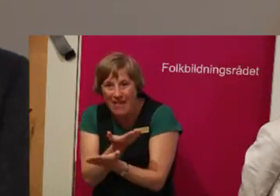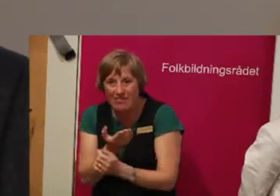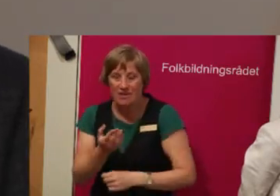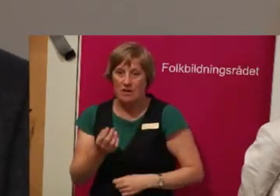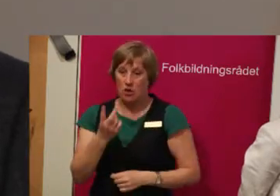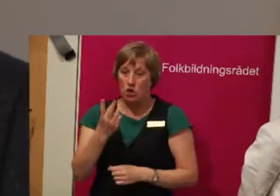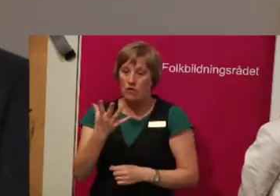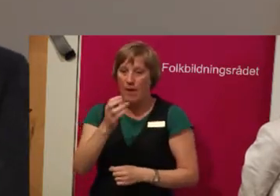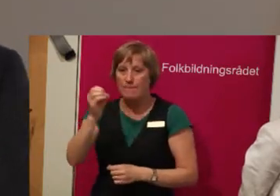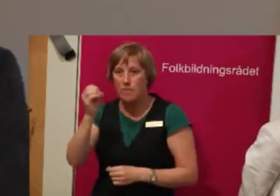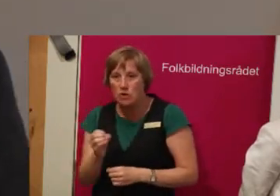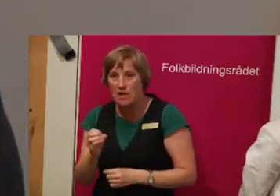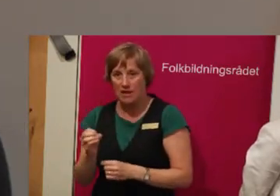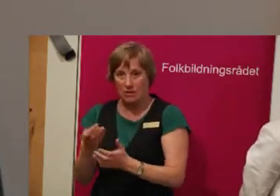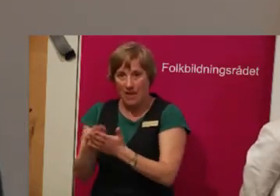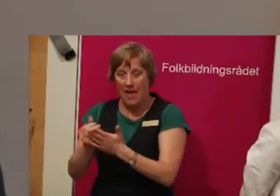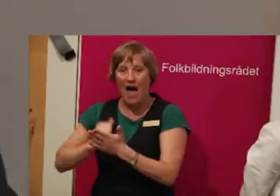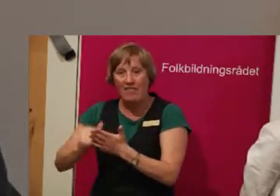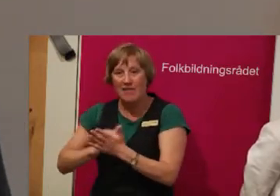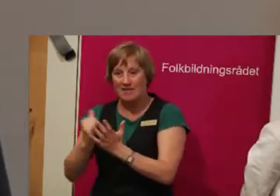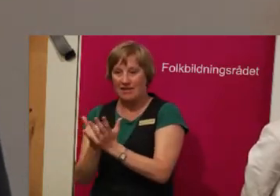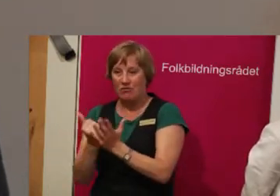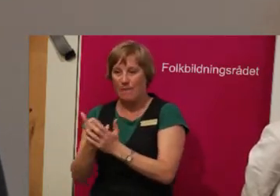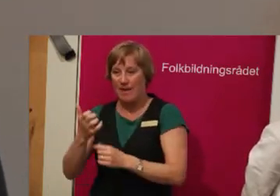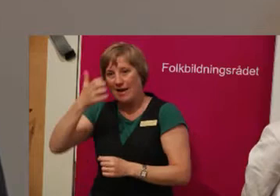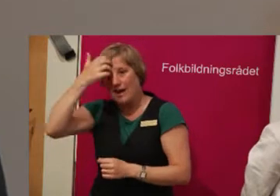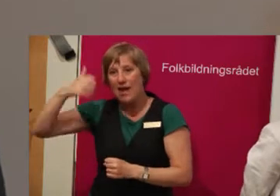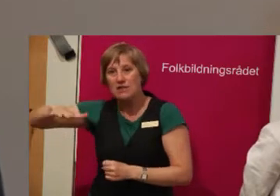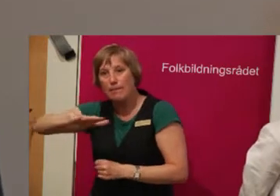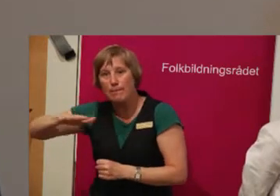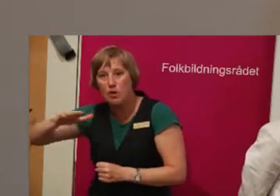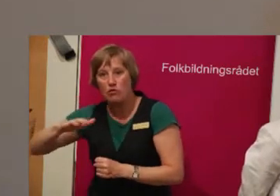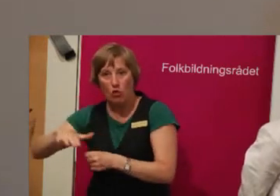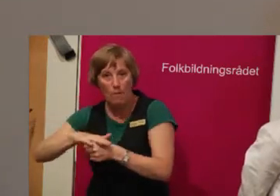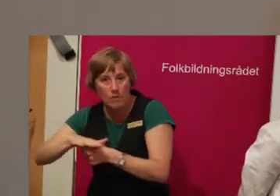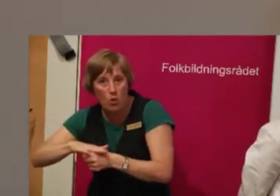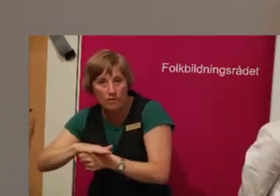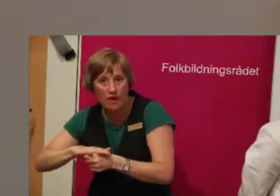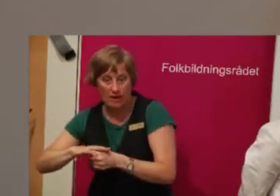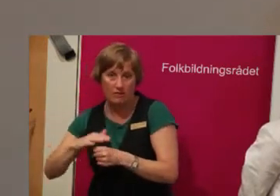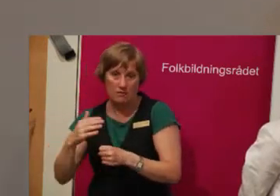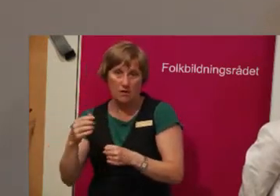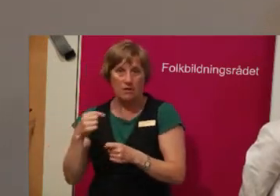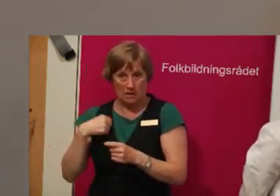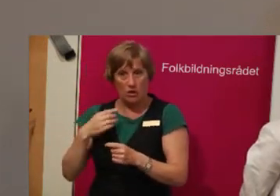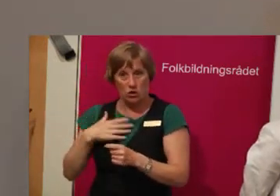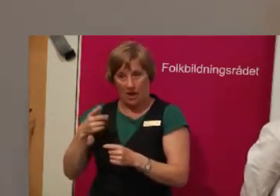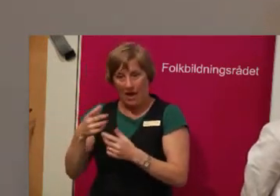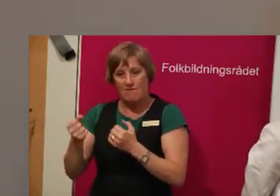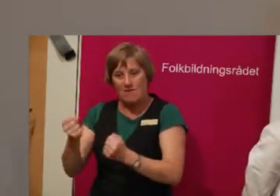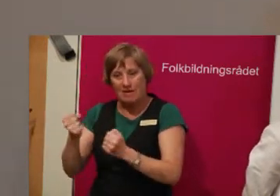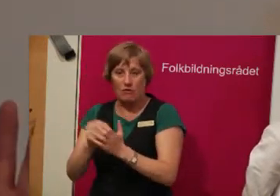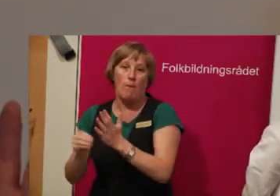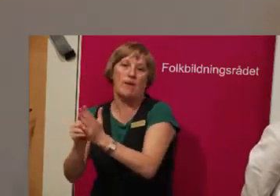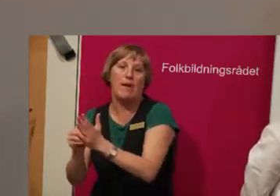används till glesbygdskommuner som utgör 10% av kommunerna i landet. Så att jag ser det här som ett väldigt viktigt